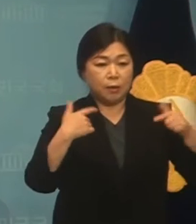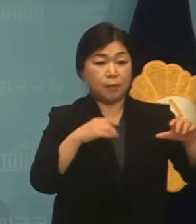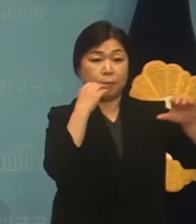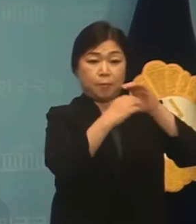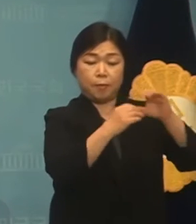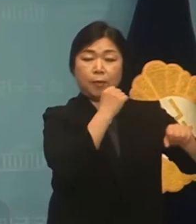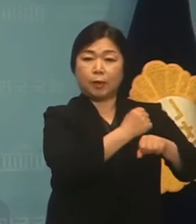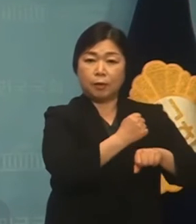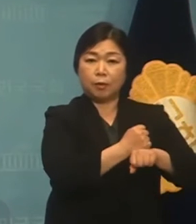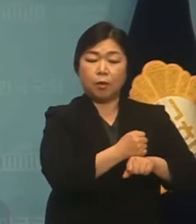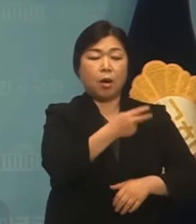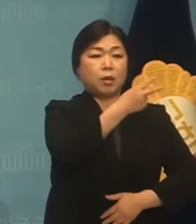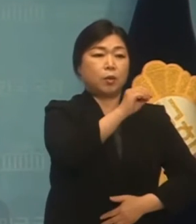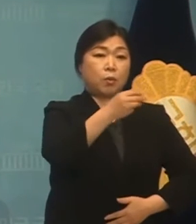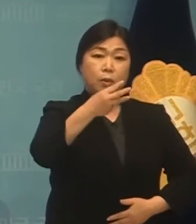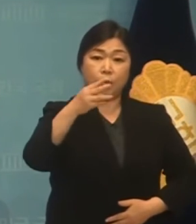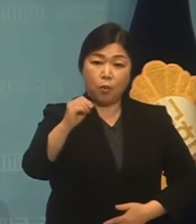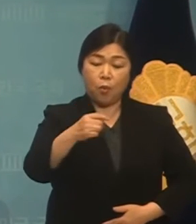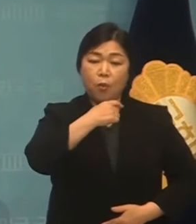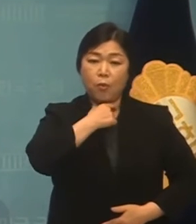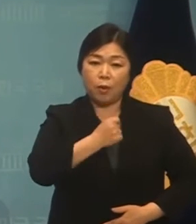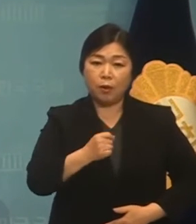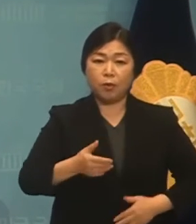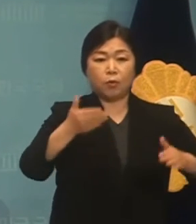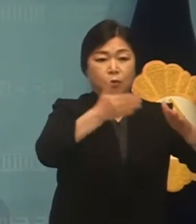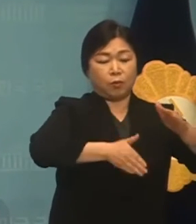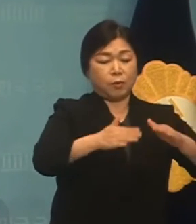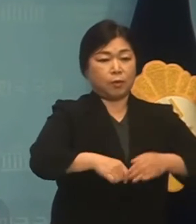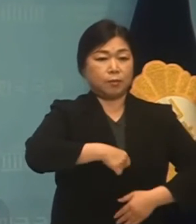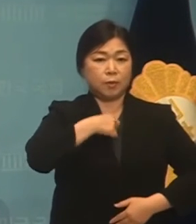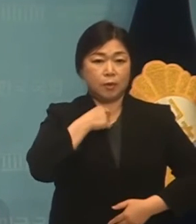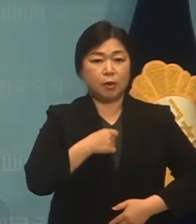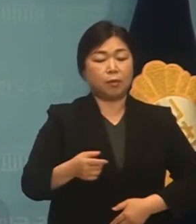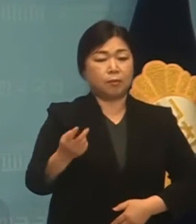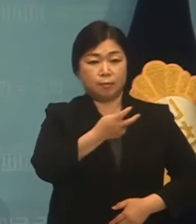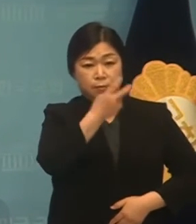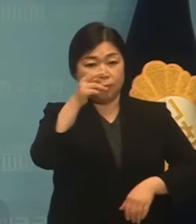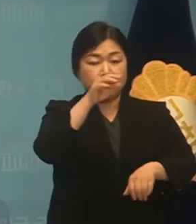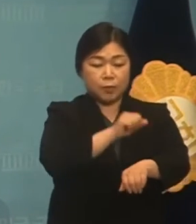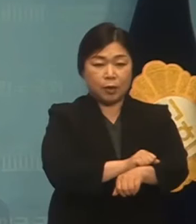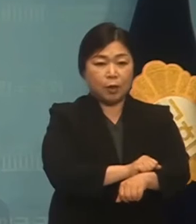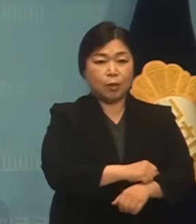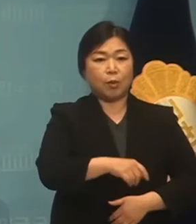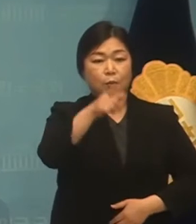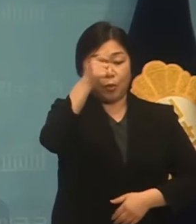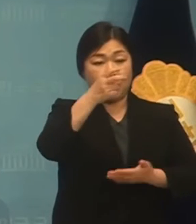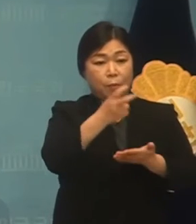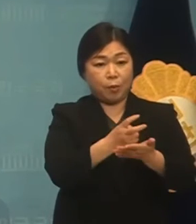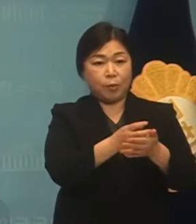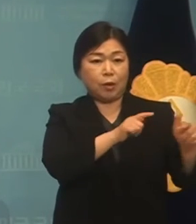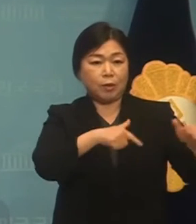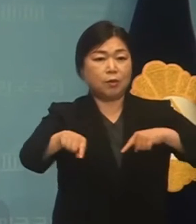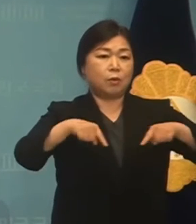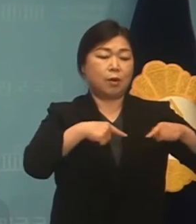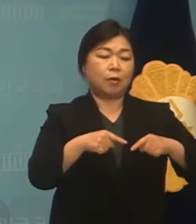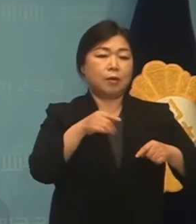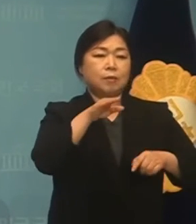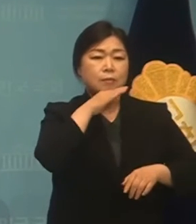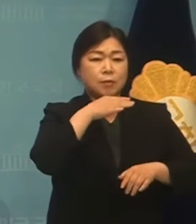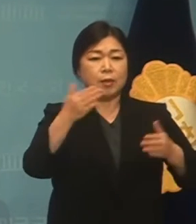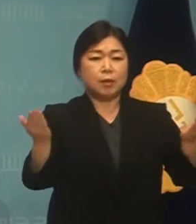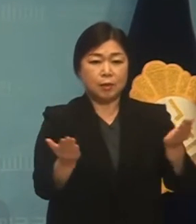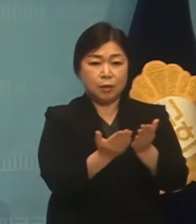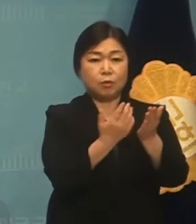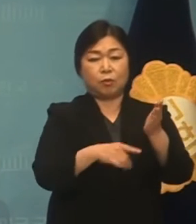네트워크 구축을 통해 2030이 원하는 공정과 정의, 세련된 보수의 철학이 법안과 정책으로